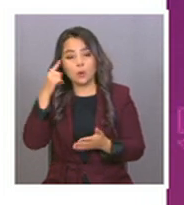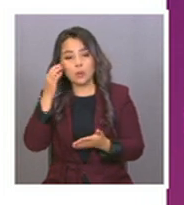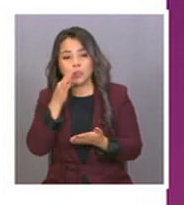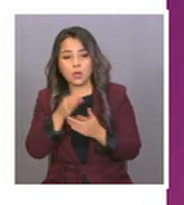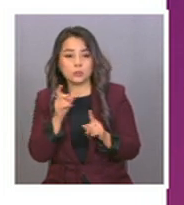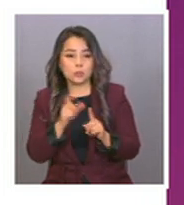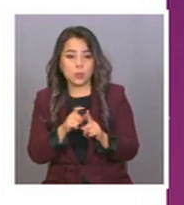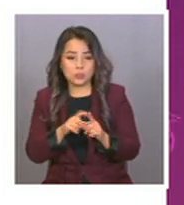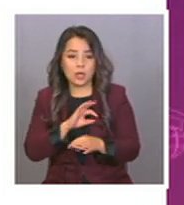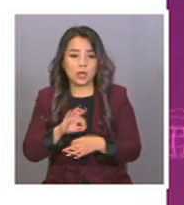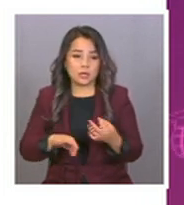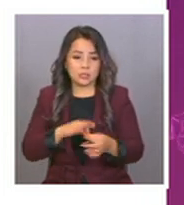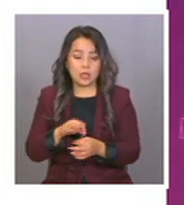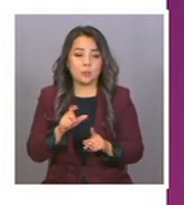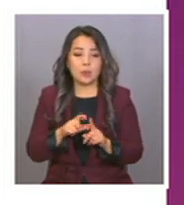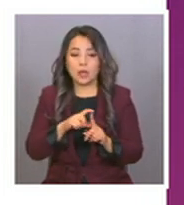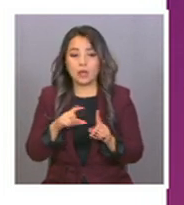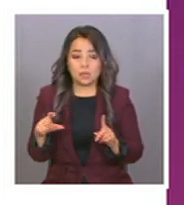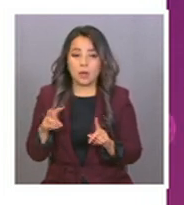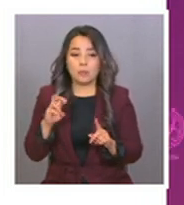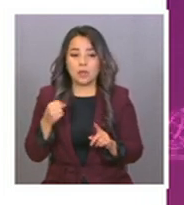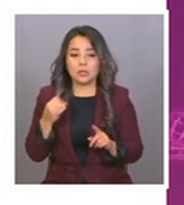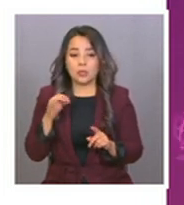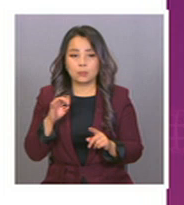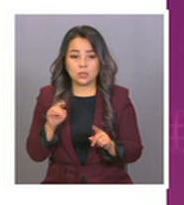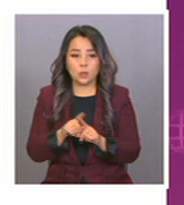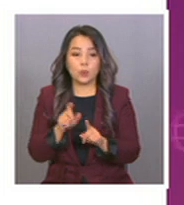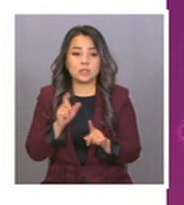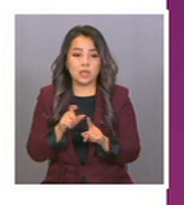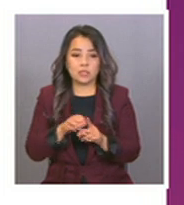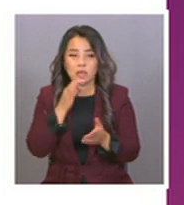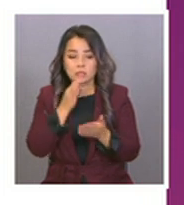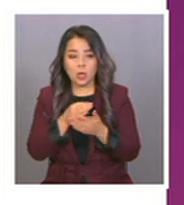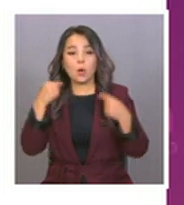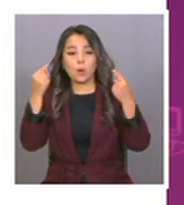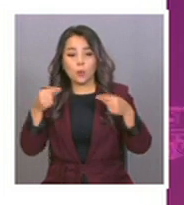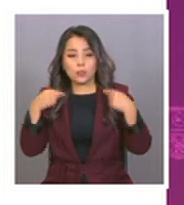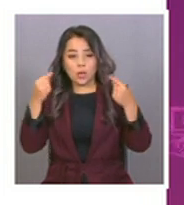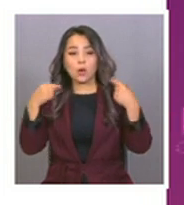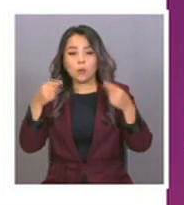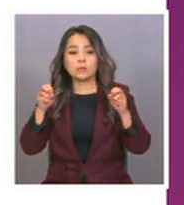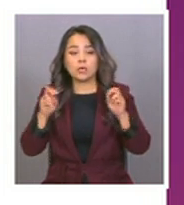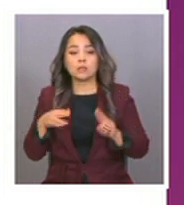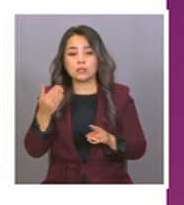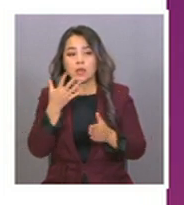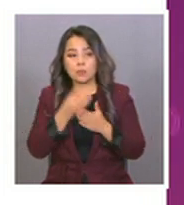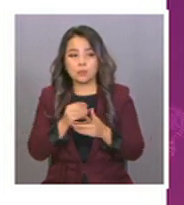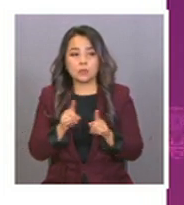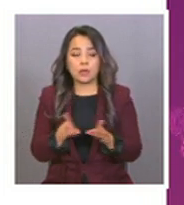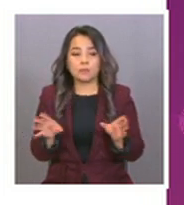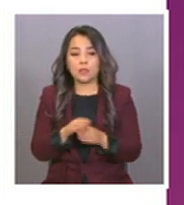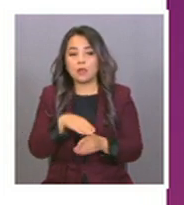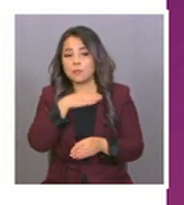артық деген мақал Майқы бидің шешендік сөзінде. Қойдан қойдың несі артық, қос табақтық ет